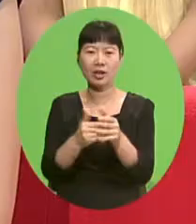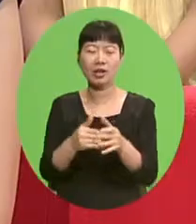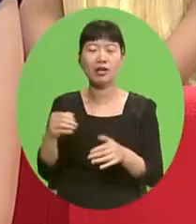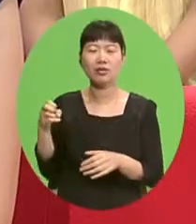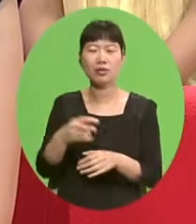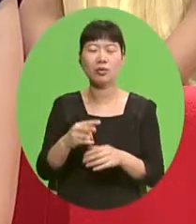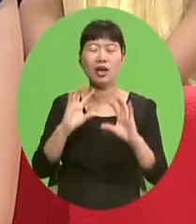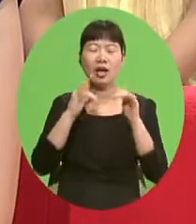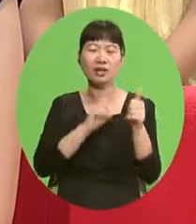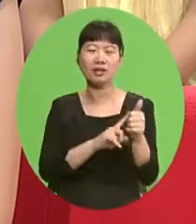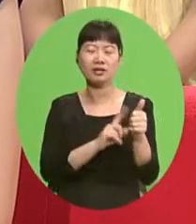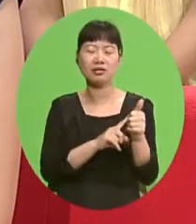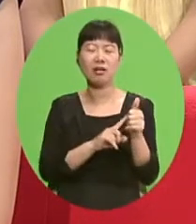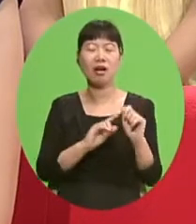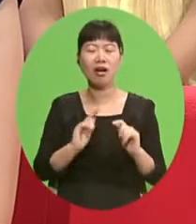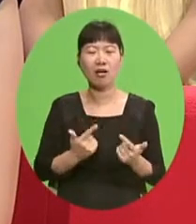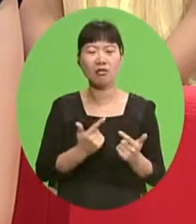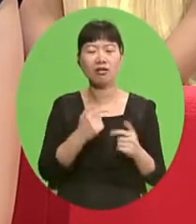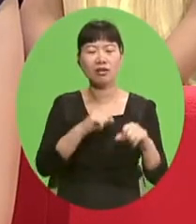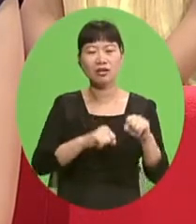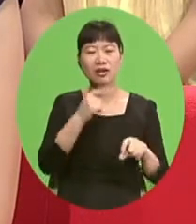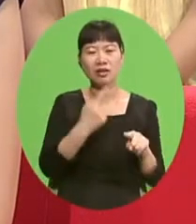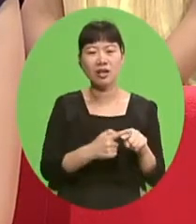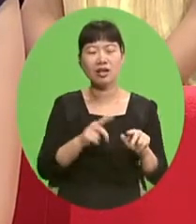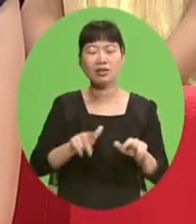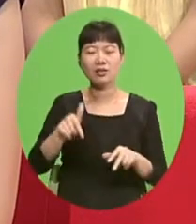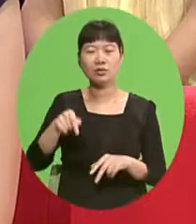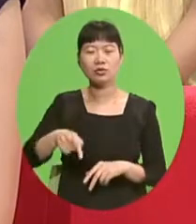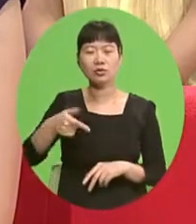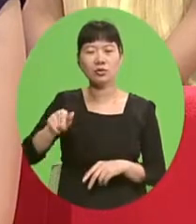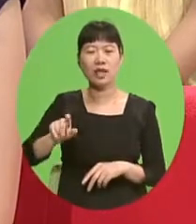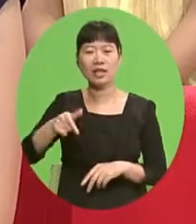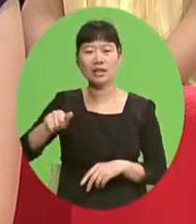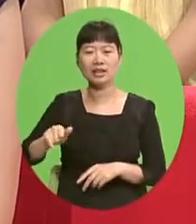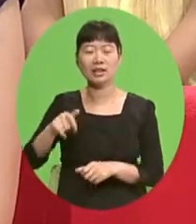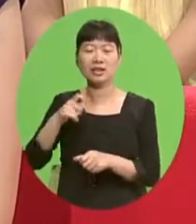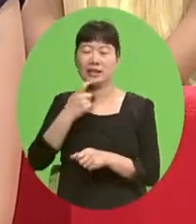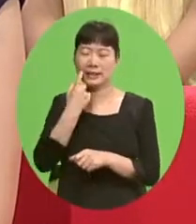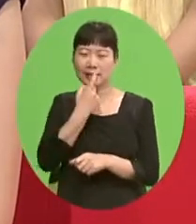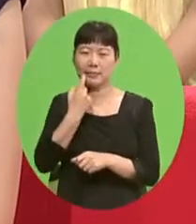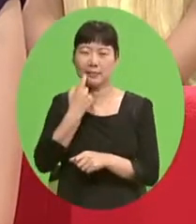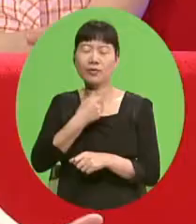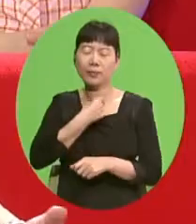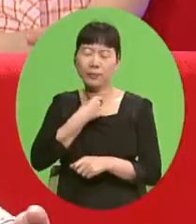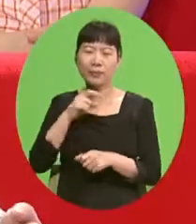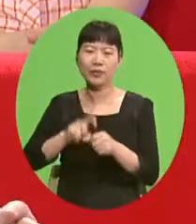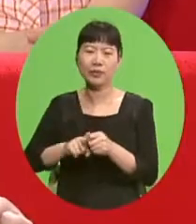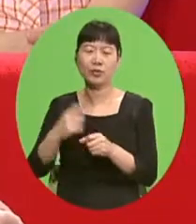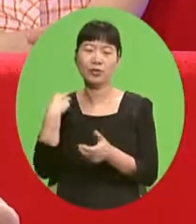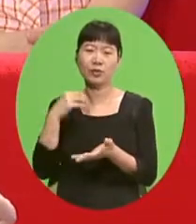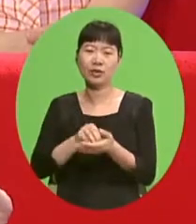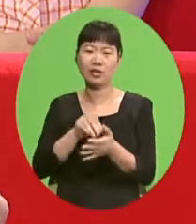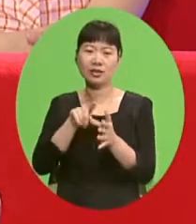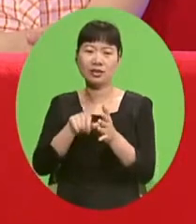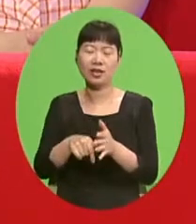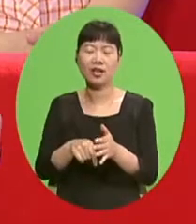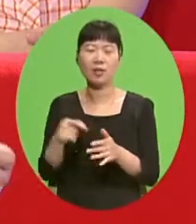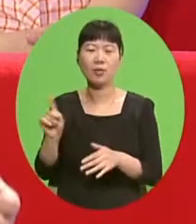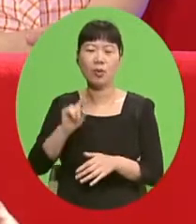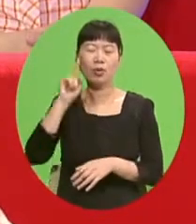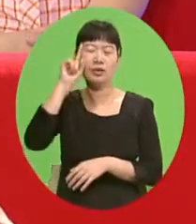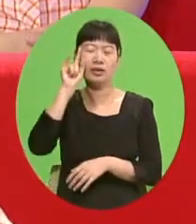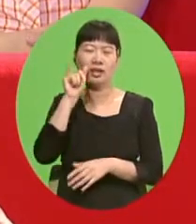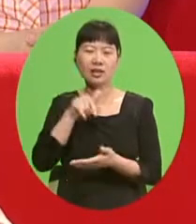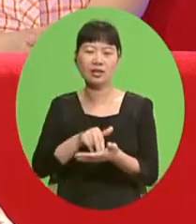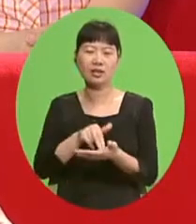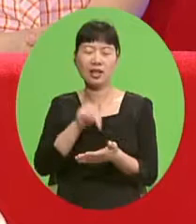그리고 아이들이 이제 안 그러다가 다시 이제 이런 구강기적인 욕구로 뭔가 조금 돌아갈 때는 그만큼 뭔가 아이가 조금 스트레스